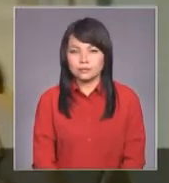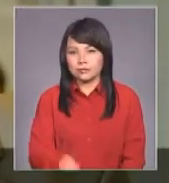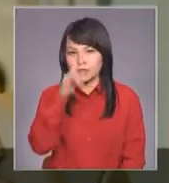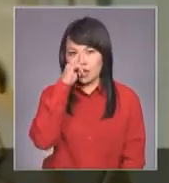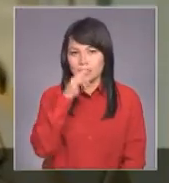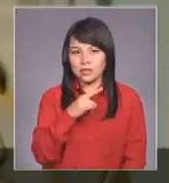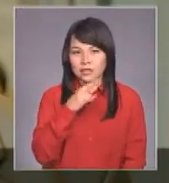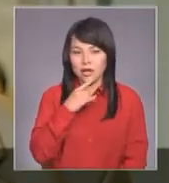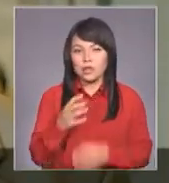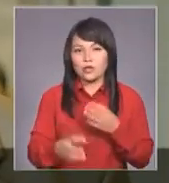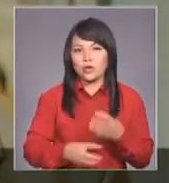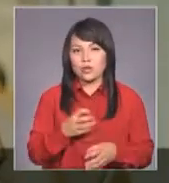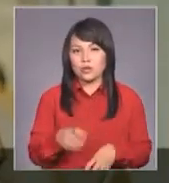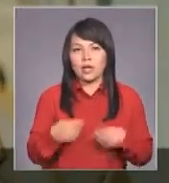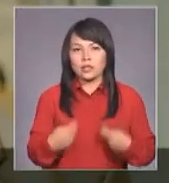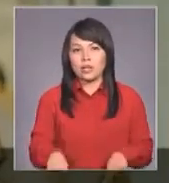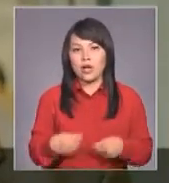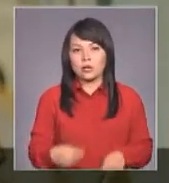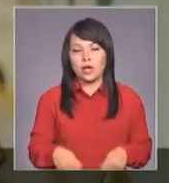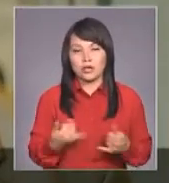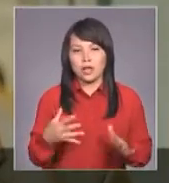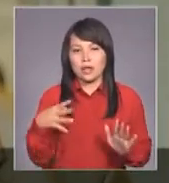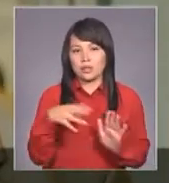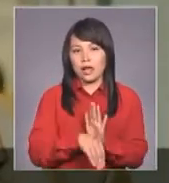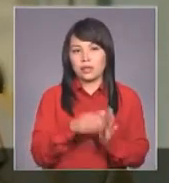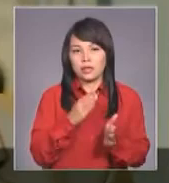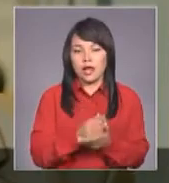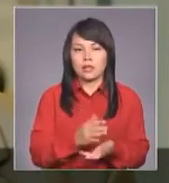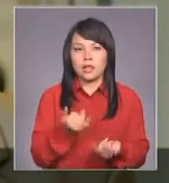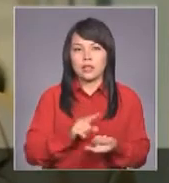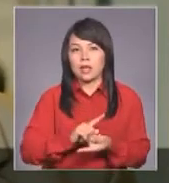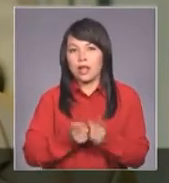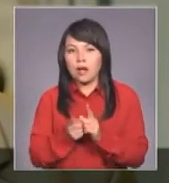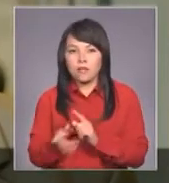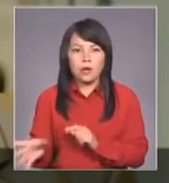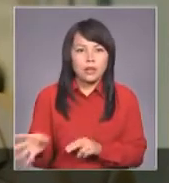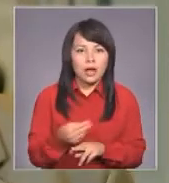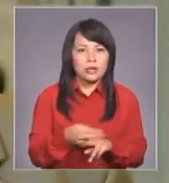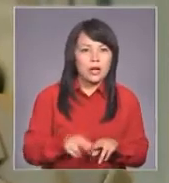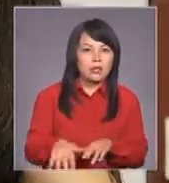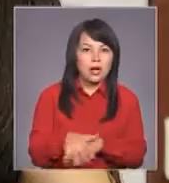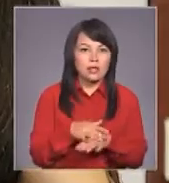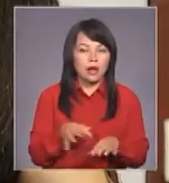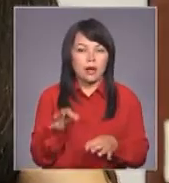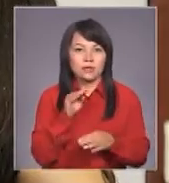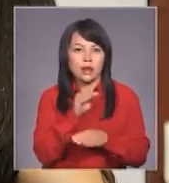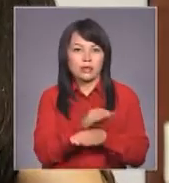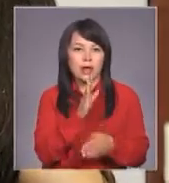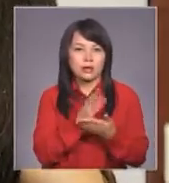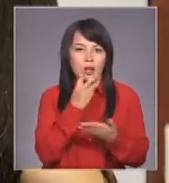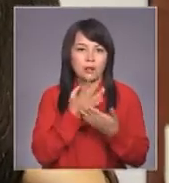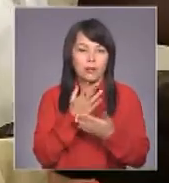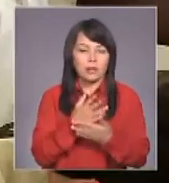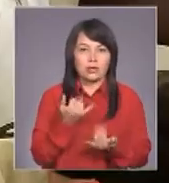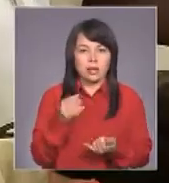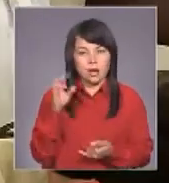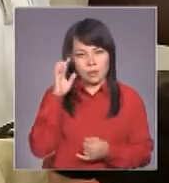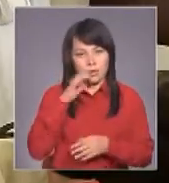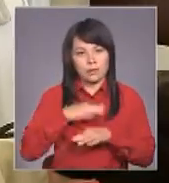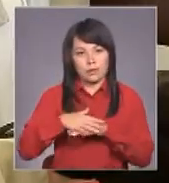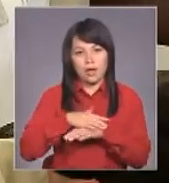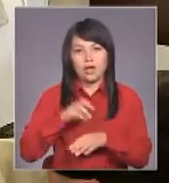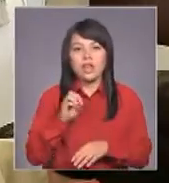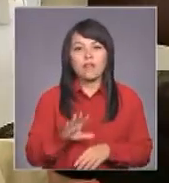Қазақстанның дүниежүзілік сауда ұйымына кіруі алдымен елдегі барлық реформаларды табысты жүзеге асыруға зор септігін тигізеді. Оның үстіне мемлекет Еуразиялық экономикалық одақта